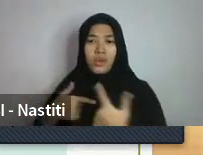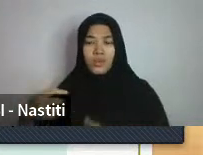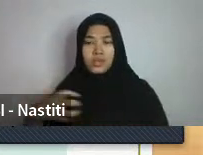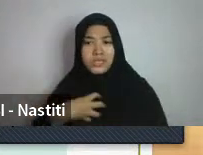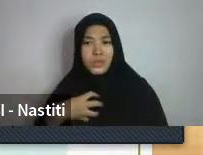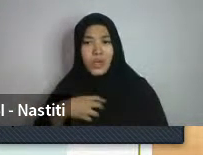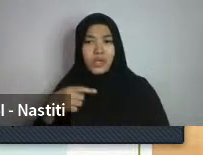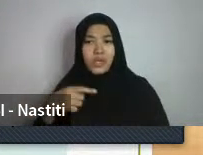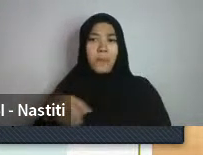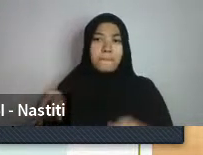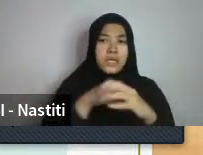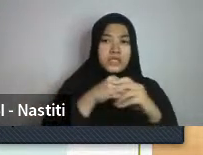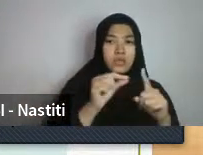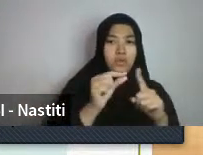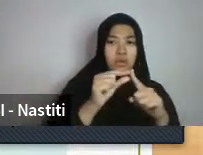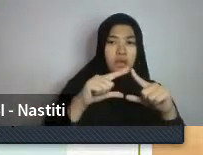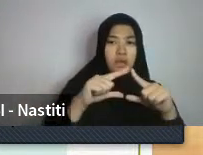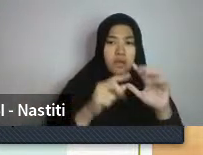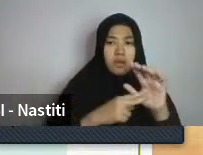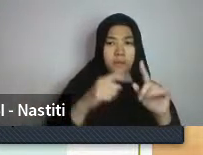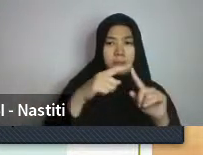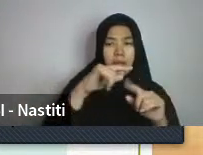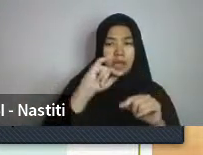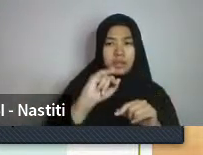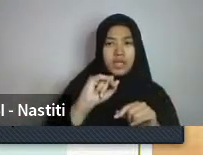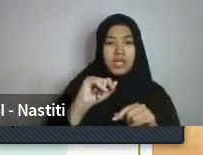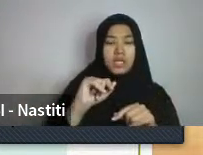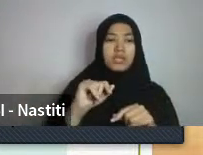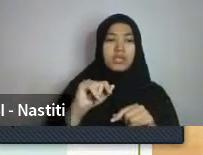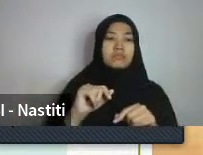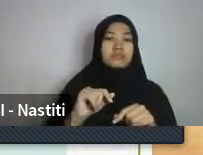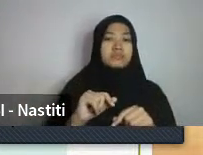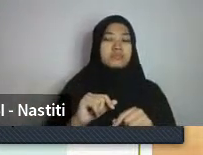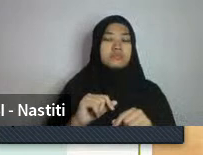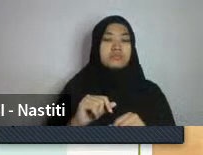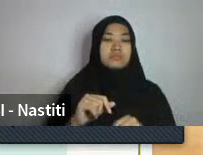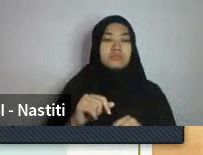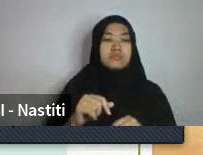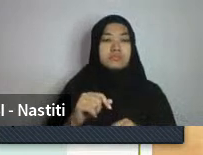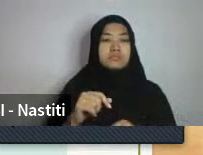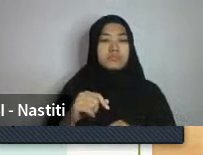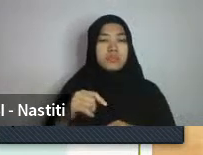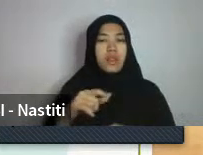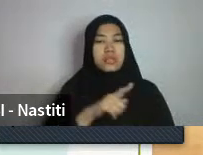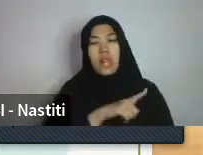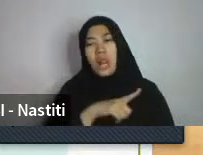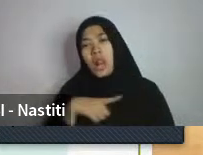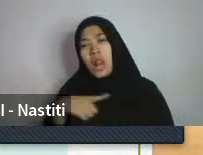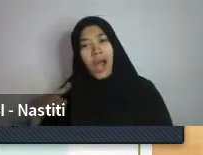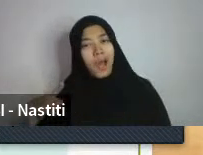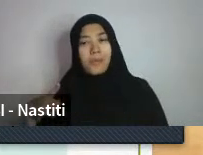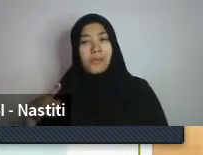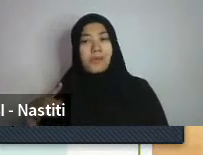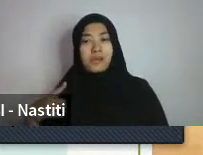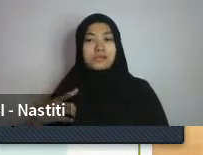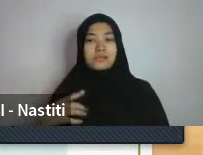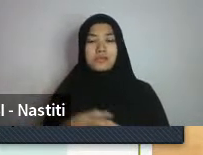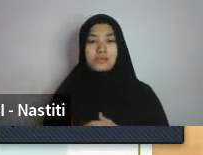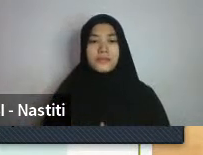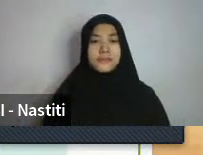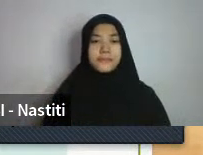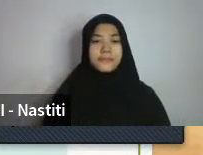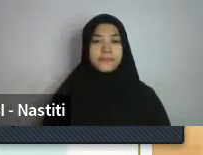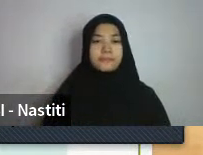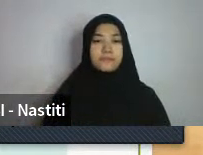di sana. Kemudian dipasung dan dirampas juga harta bendanya. Dan ini juga menjadi beban untuk keluarga